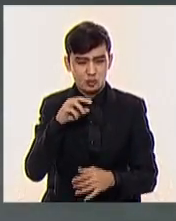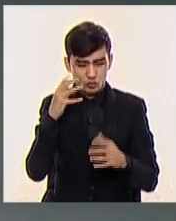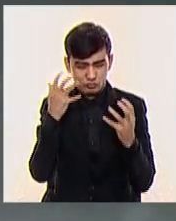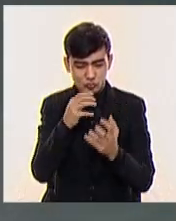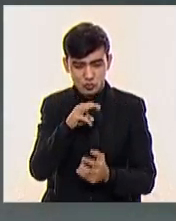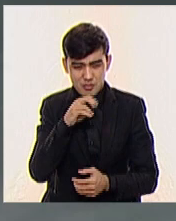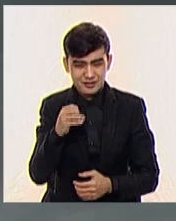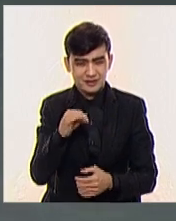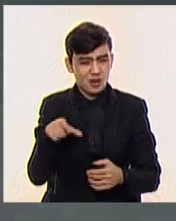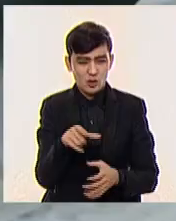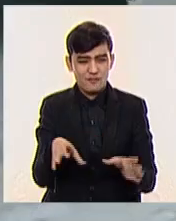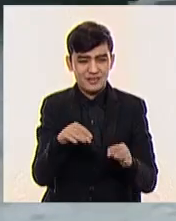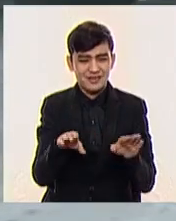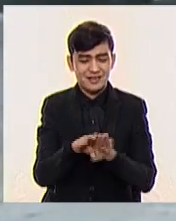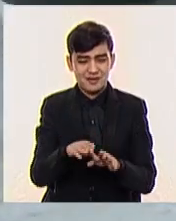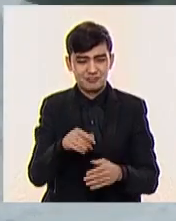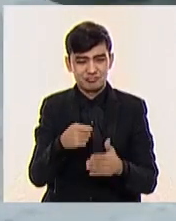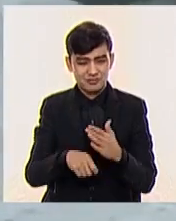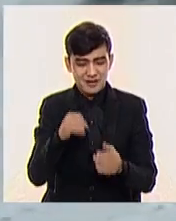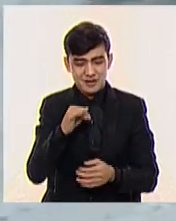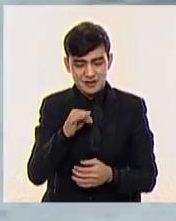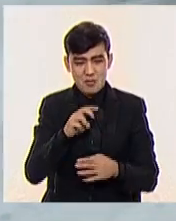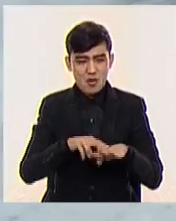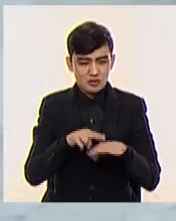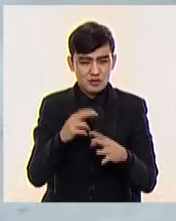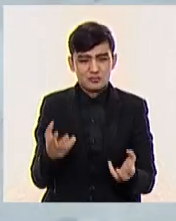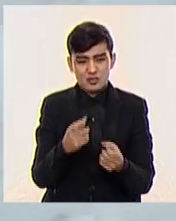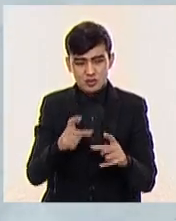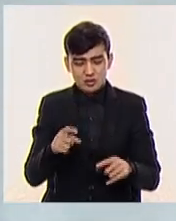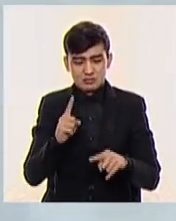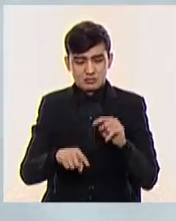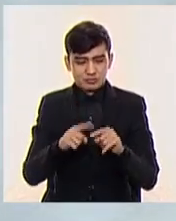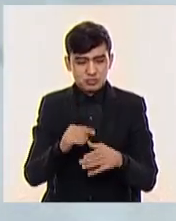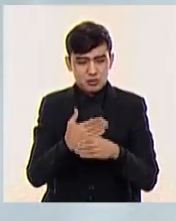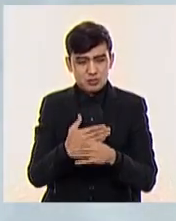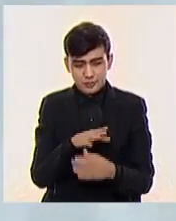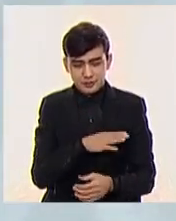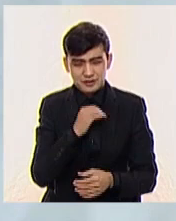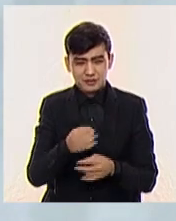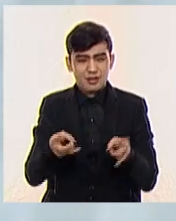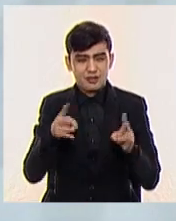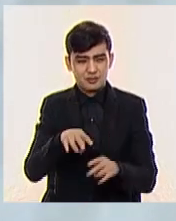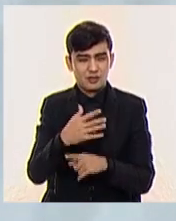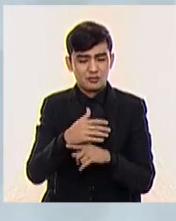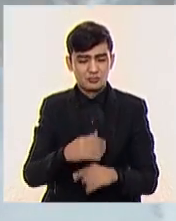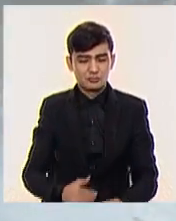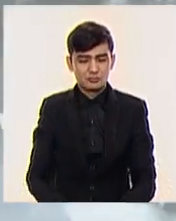были почти все дороги. Машины застревали, спасатели и полиция работали в экстремальных условиях, помогали вызволять застрявший